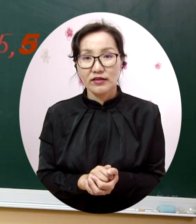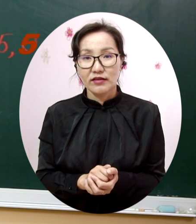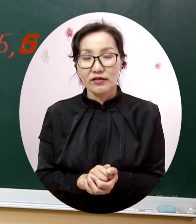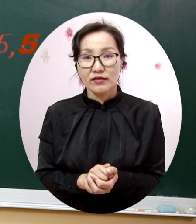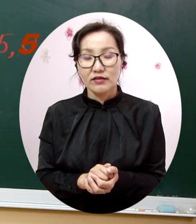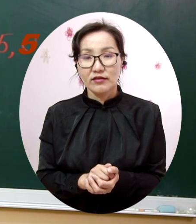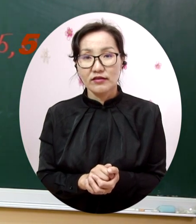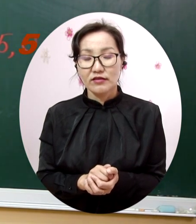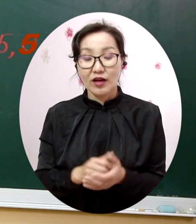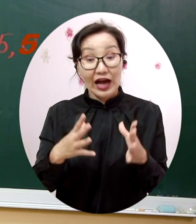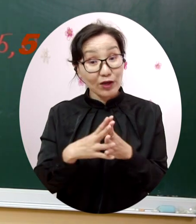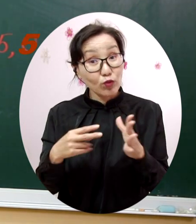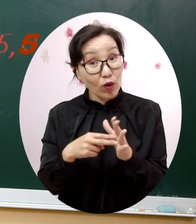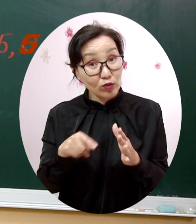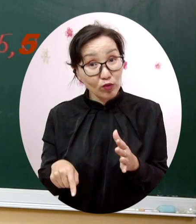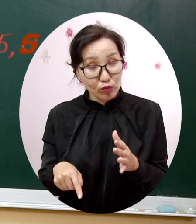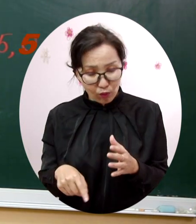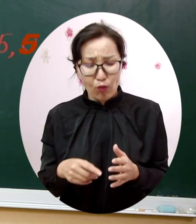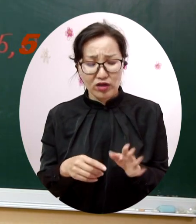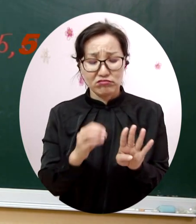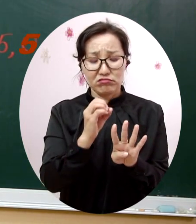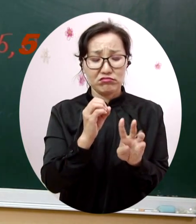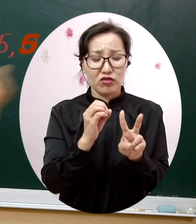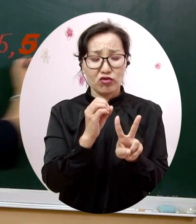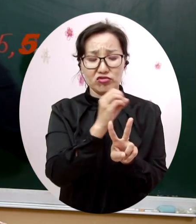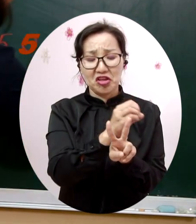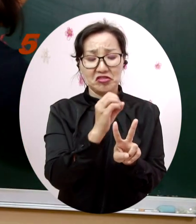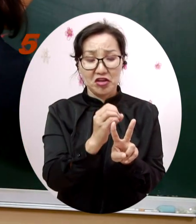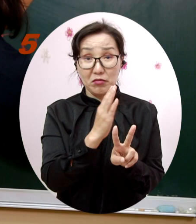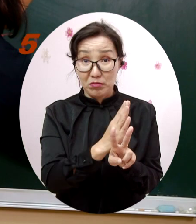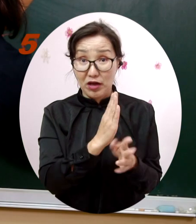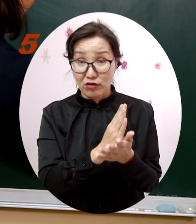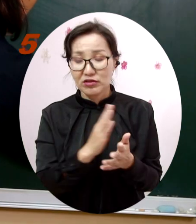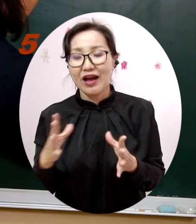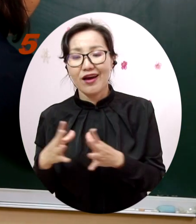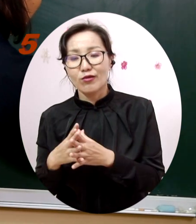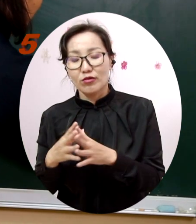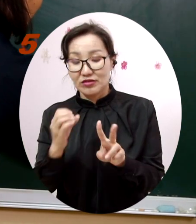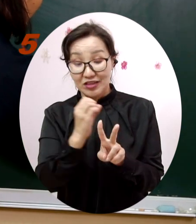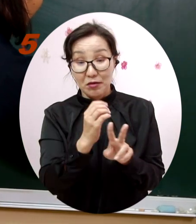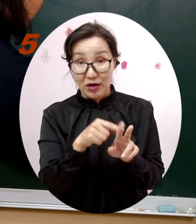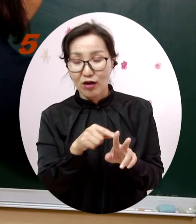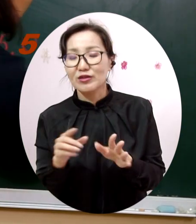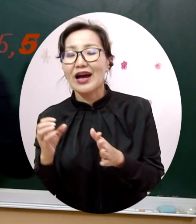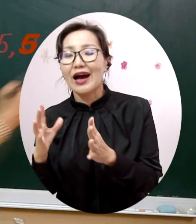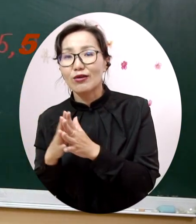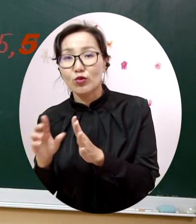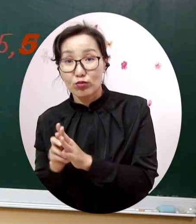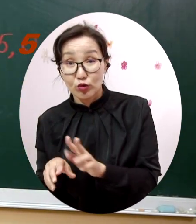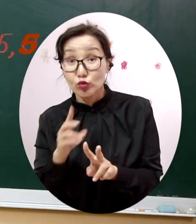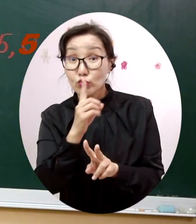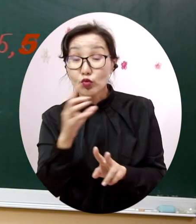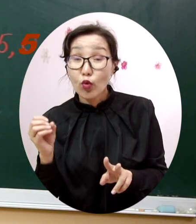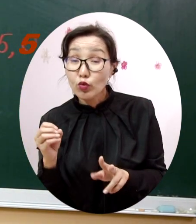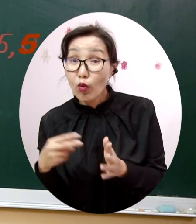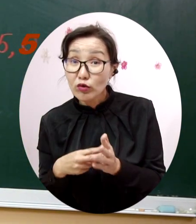мөн 10 хуваагдах уу? Хуваагдана. Тэгээр төгсөн тоо бүхэн 10 хуваагдана.